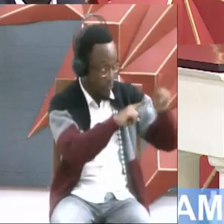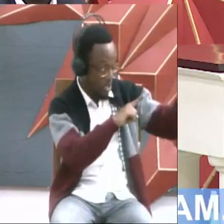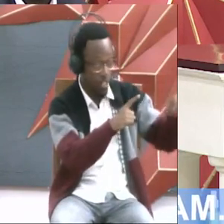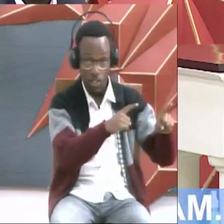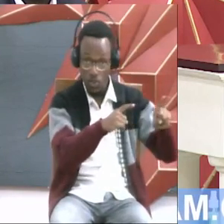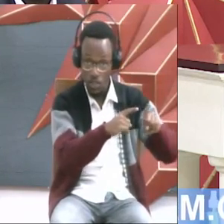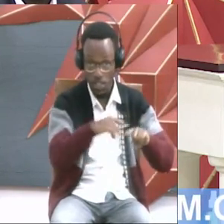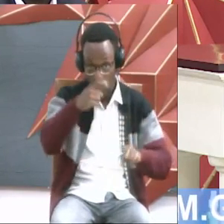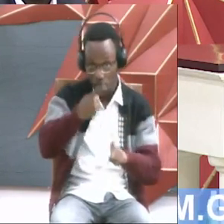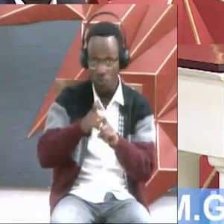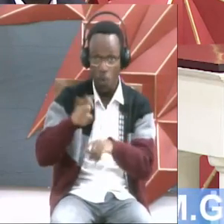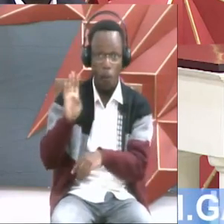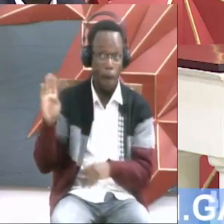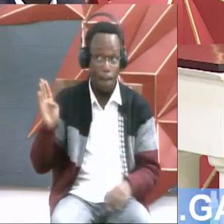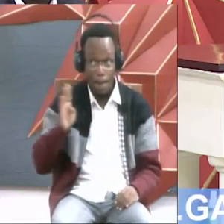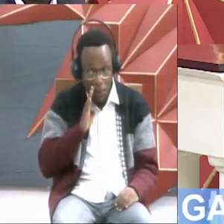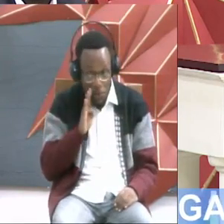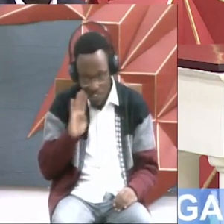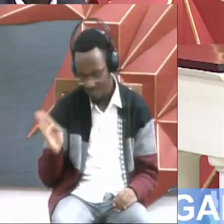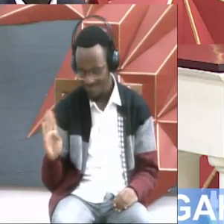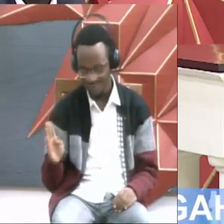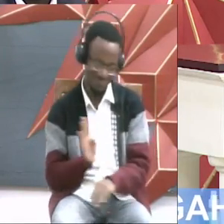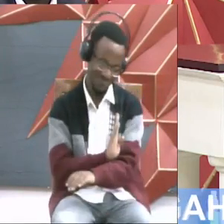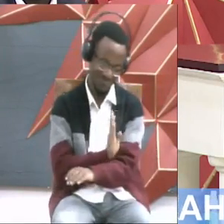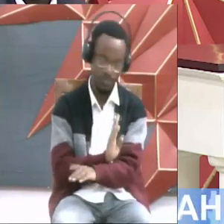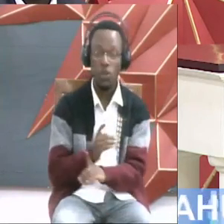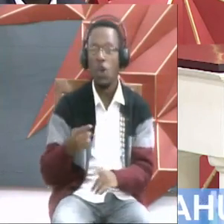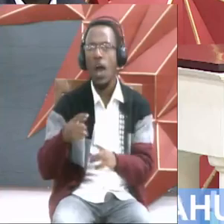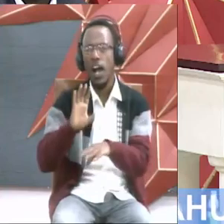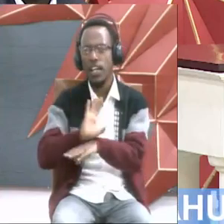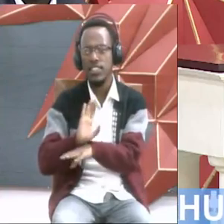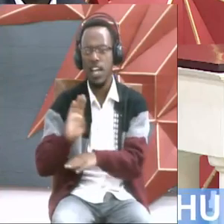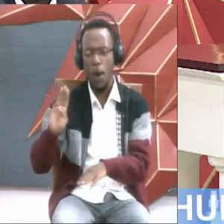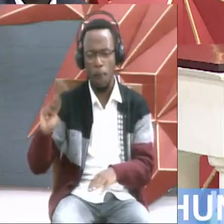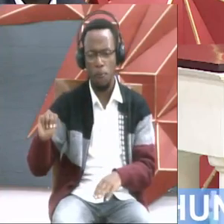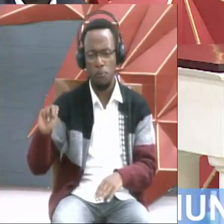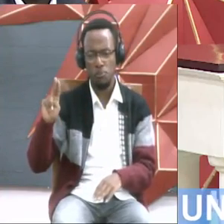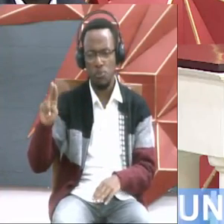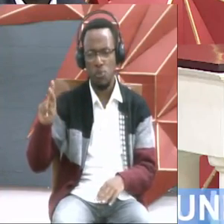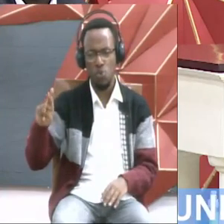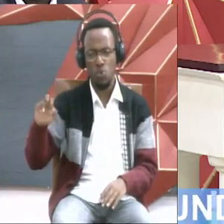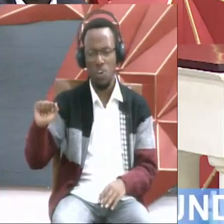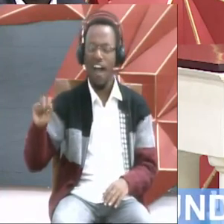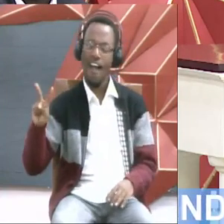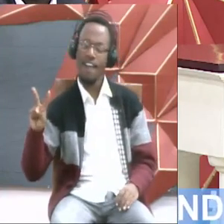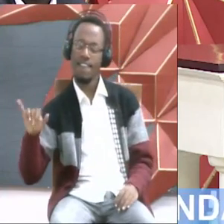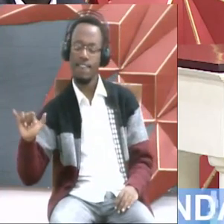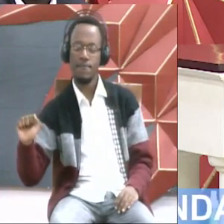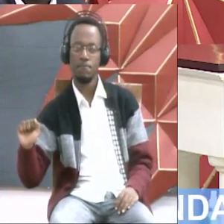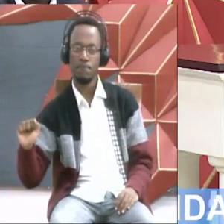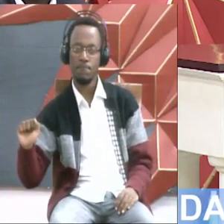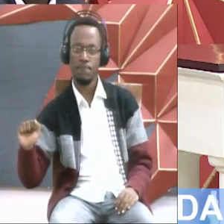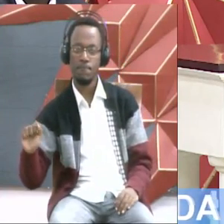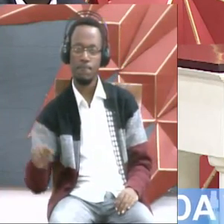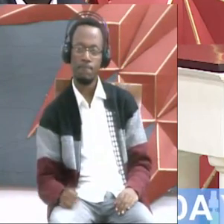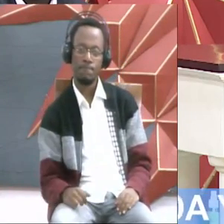Ariko nizera ko ntabwo bihagije, ariko icyo wakoze kirakomeye